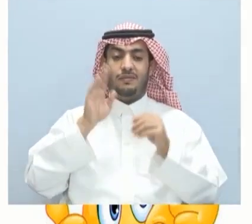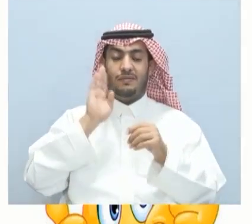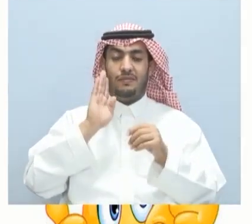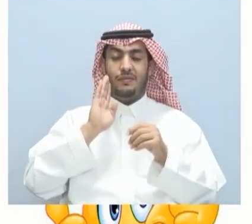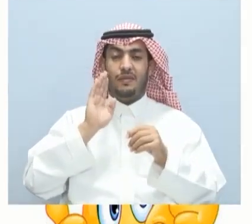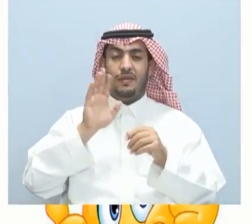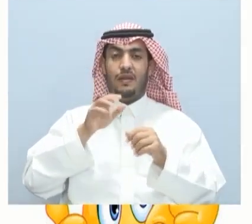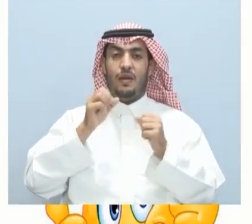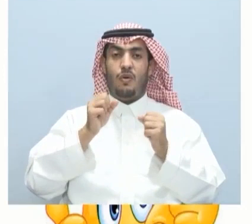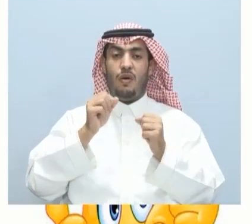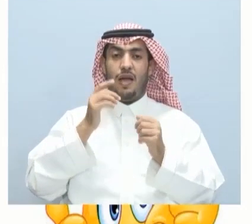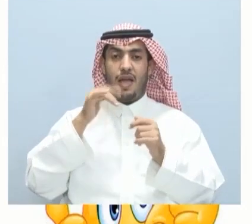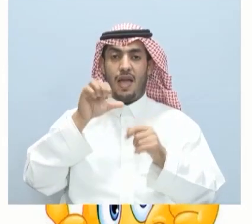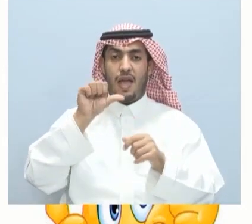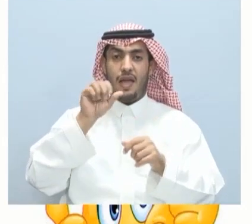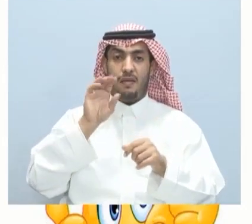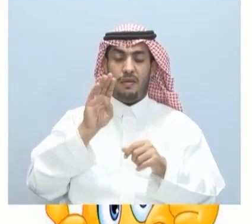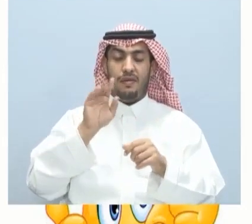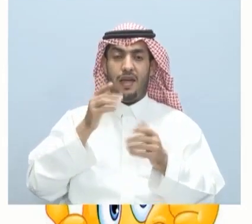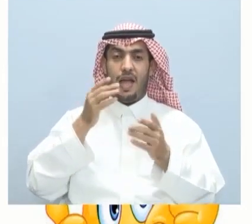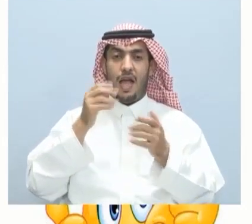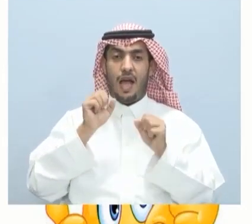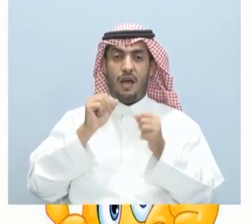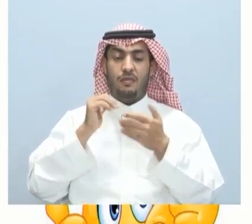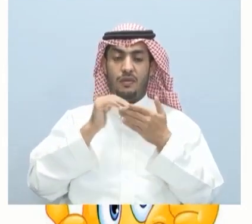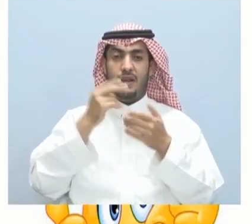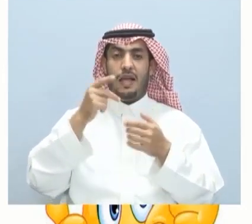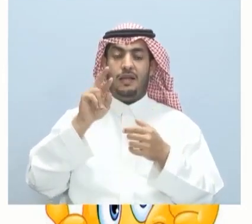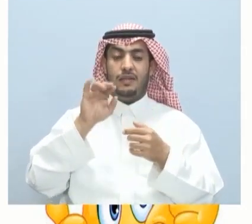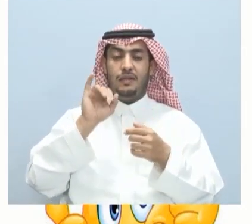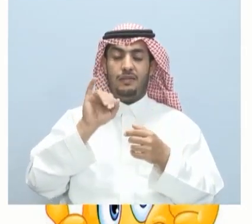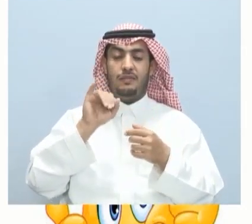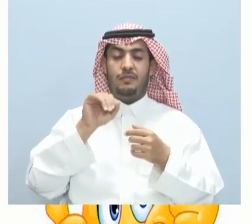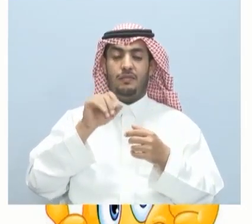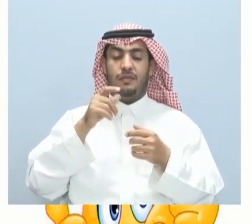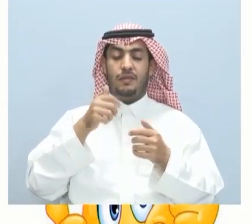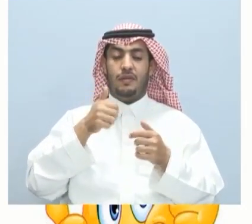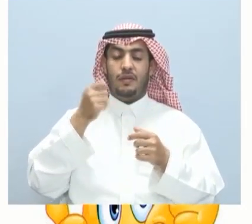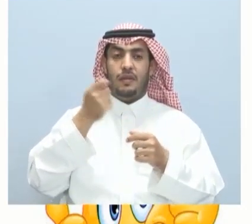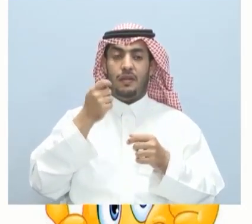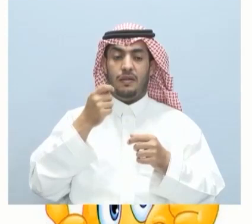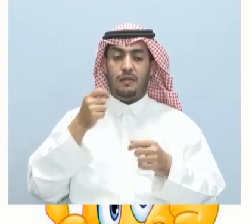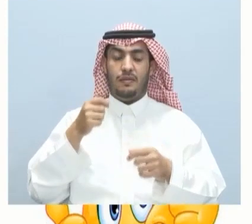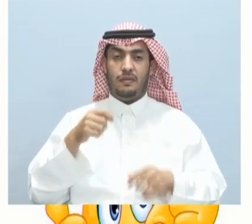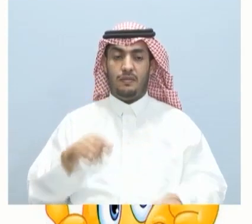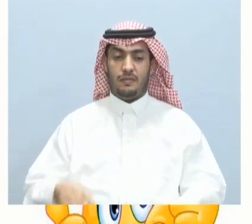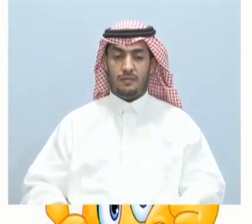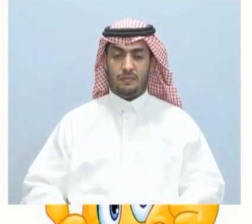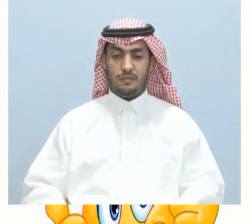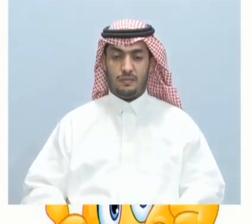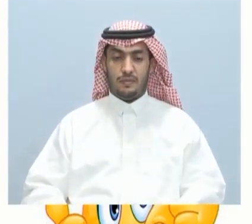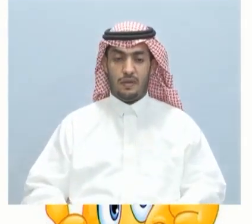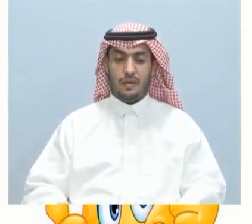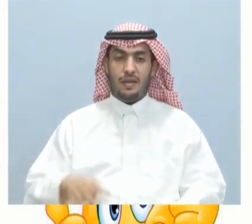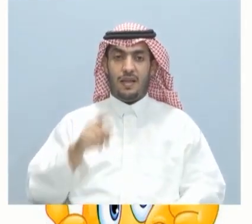بما ان لدي قوتين اي وبي اذا عندي عزمين معنا سيجما تاو كيف اكتبها هذه ساكتب